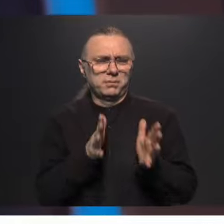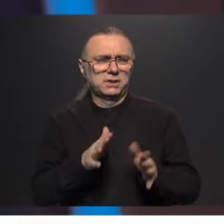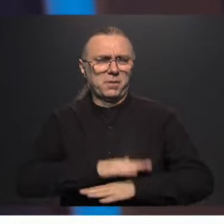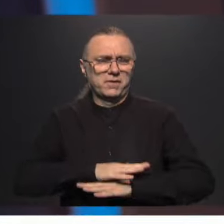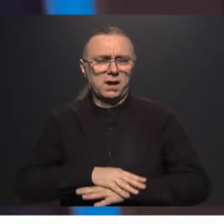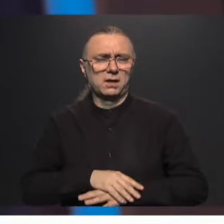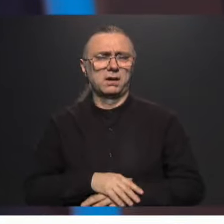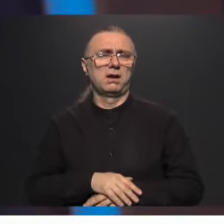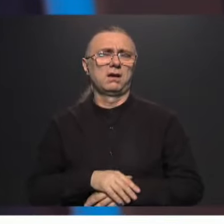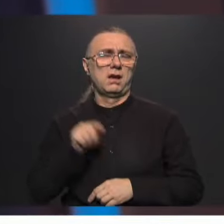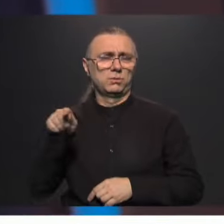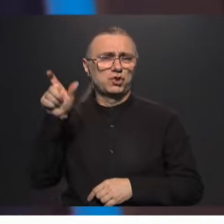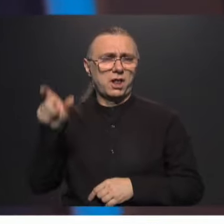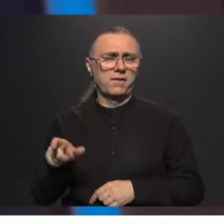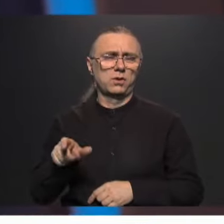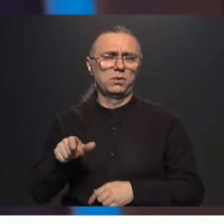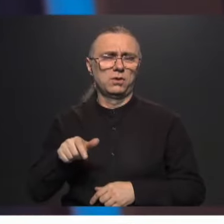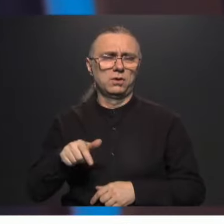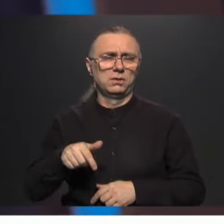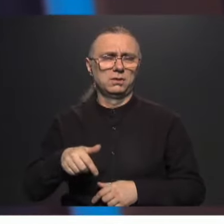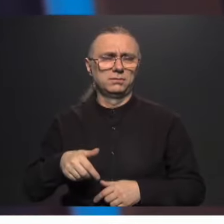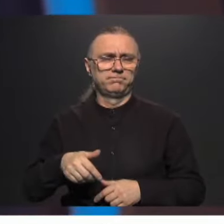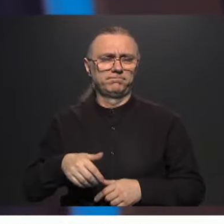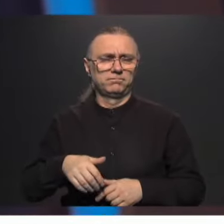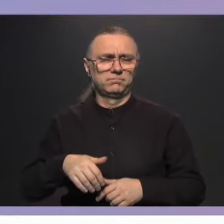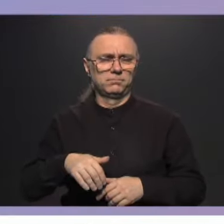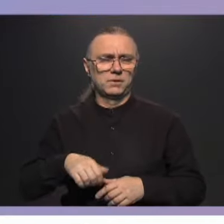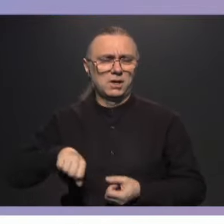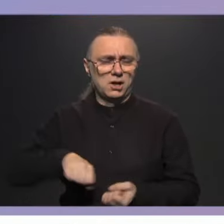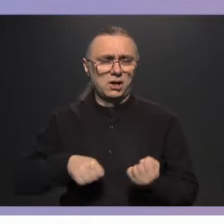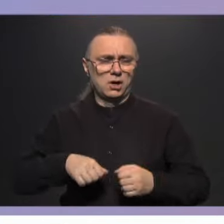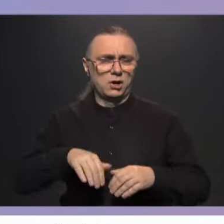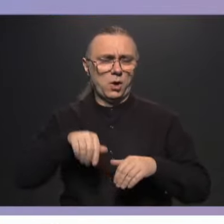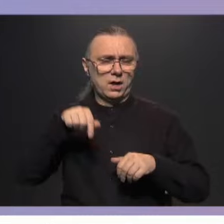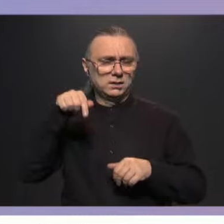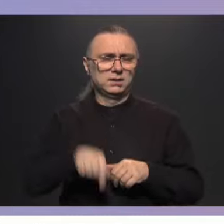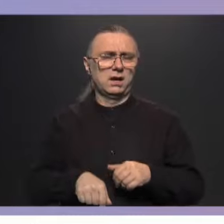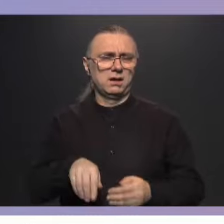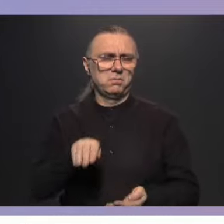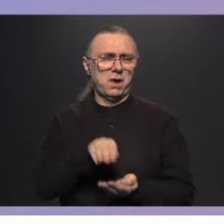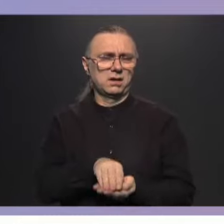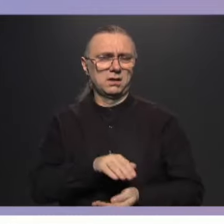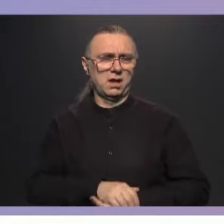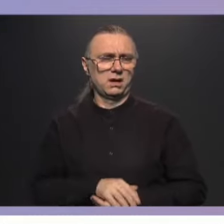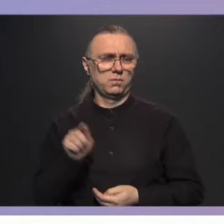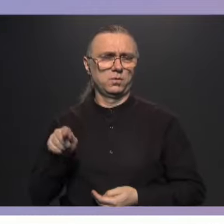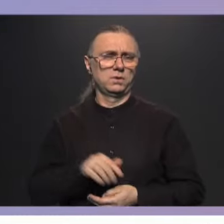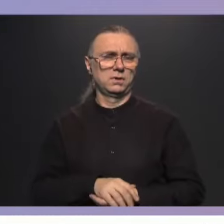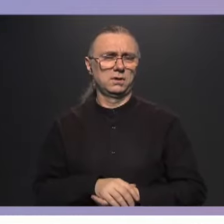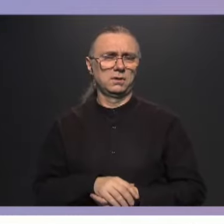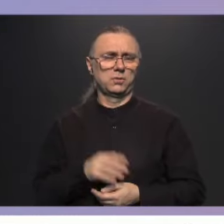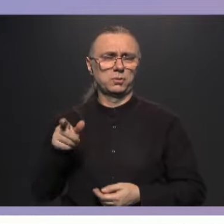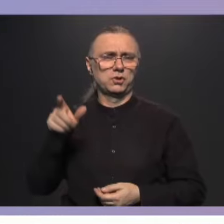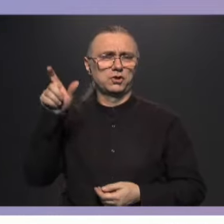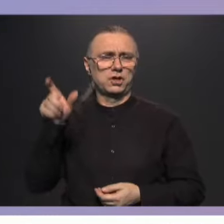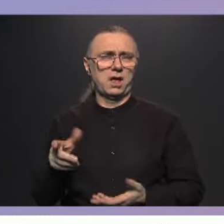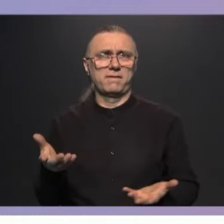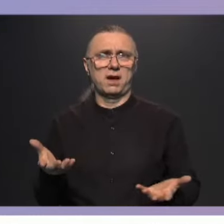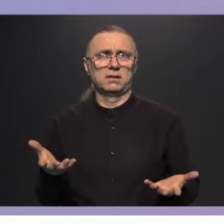ничего так Господь не презирает и не ненавидит божественной своей ненавистью,